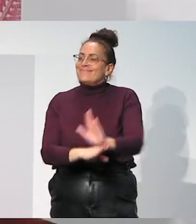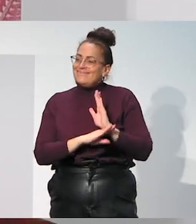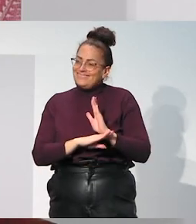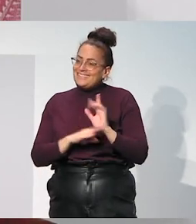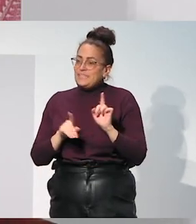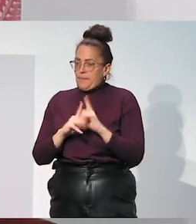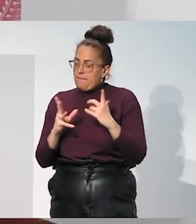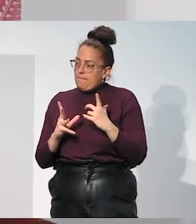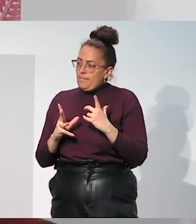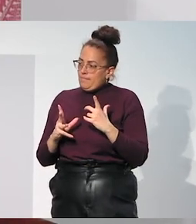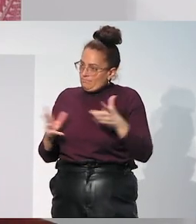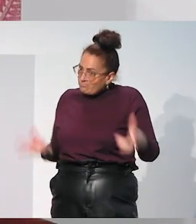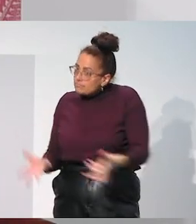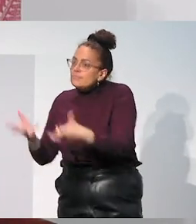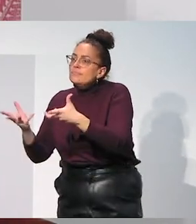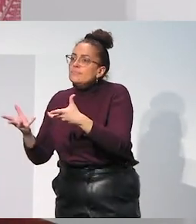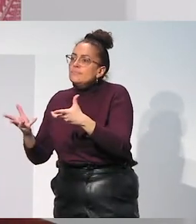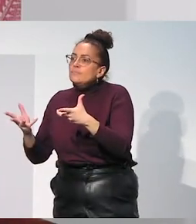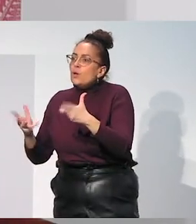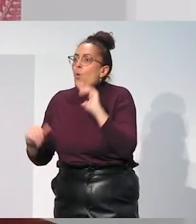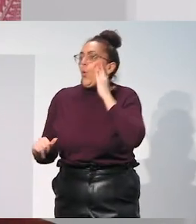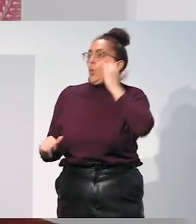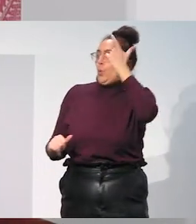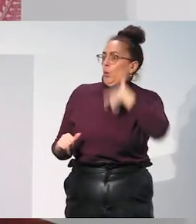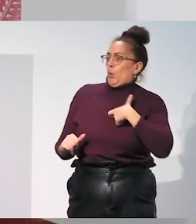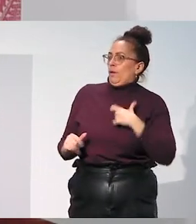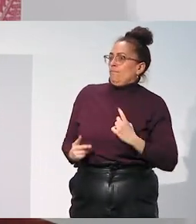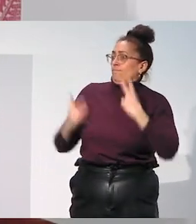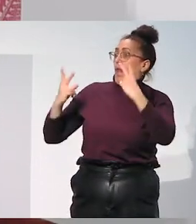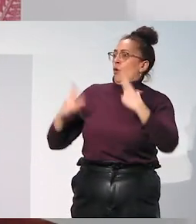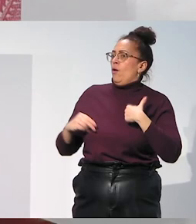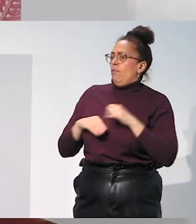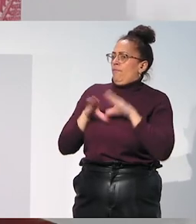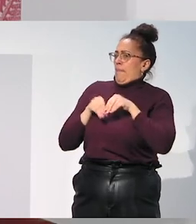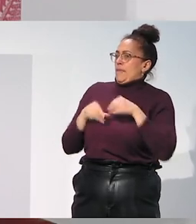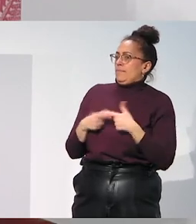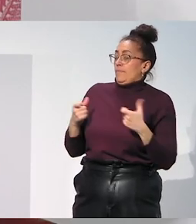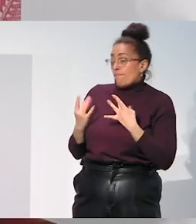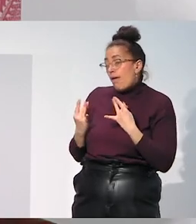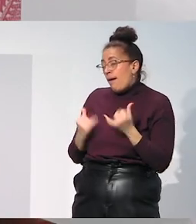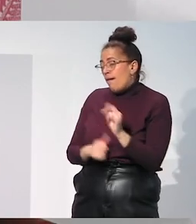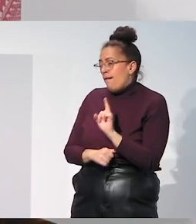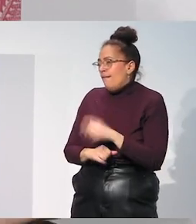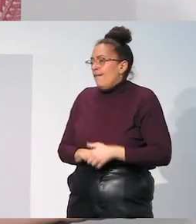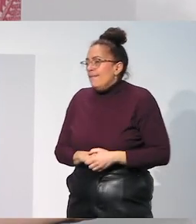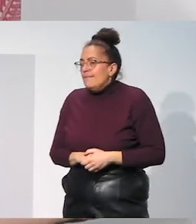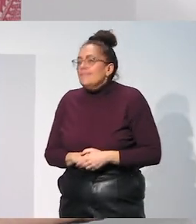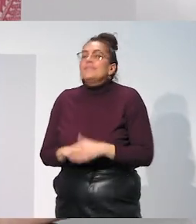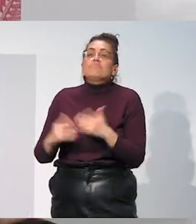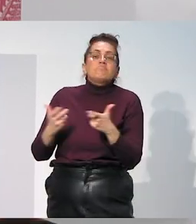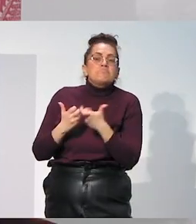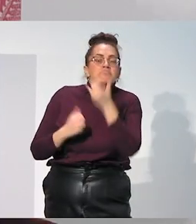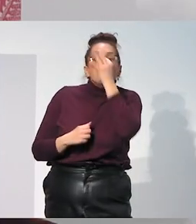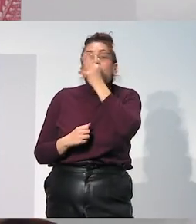pour s'inscrire dans cette norme, hein, c'est extrêmement subtil. Voilà. De la même façon que être dans une